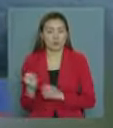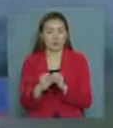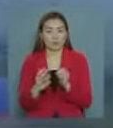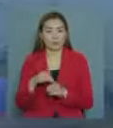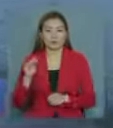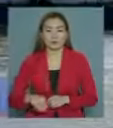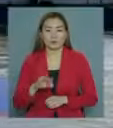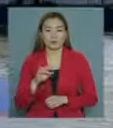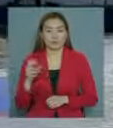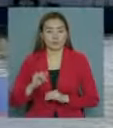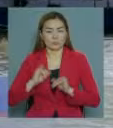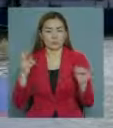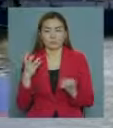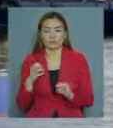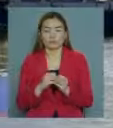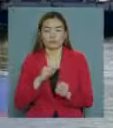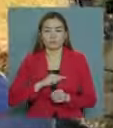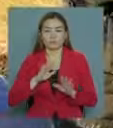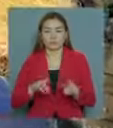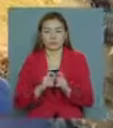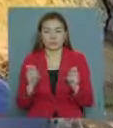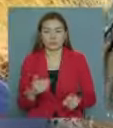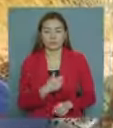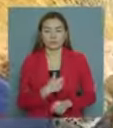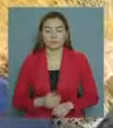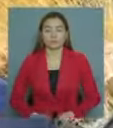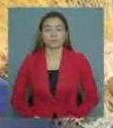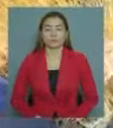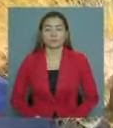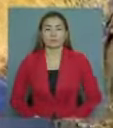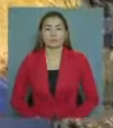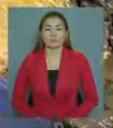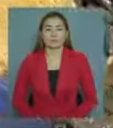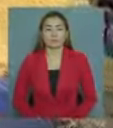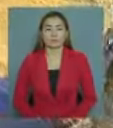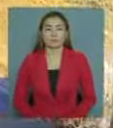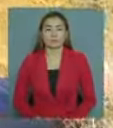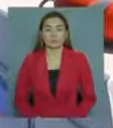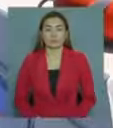15 000 тоннаға арттырып, 300 тұрақты жұмыс орны ашылады деп күтілуде. Нұрсұлтан Нұрсейіт, Жаңалық қызметі.